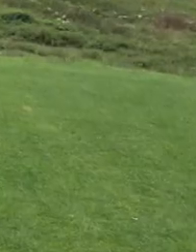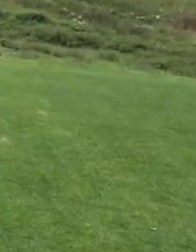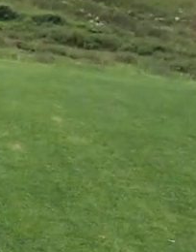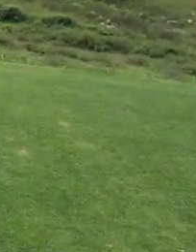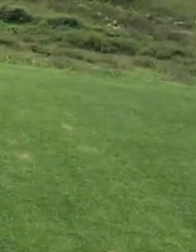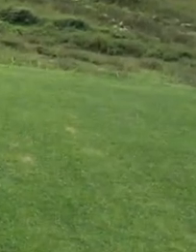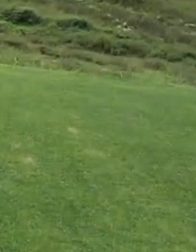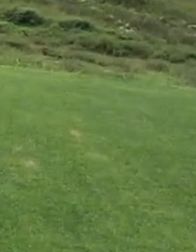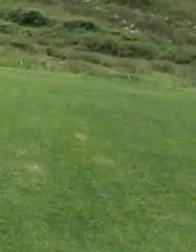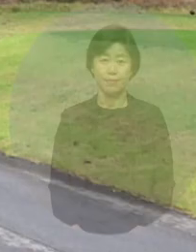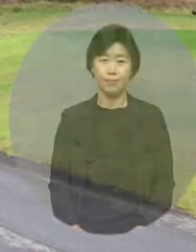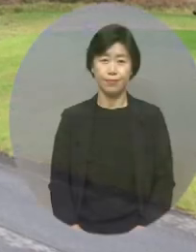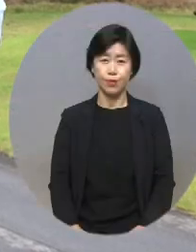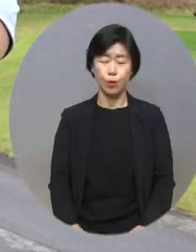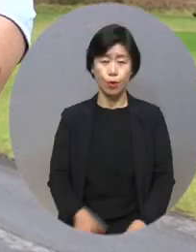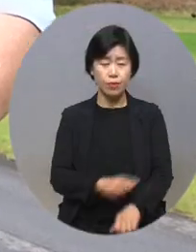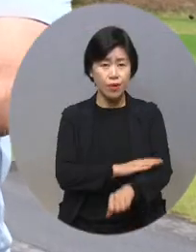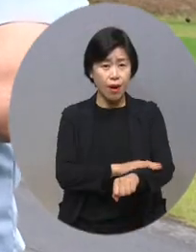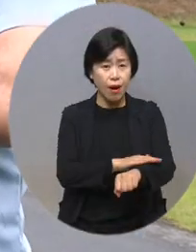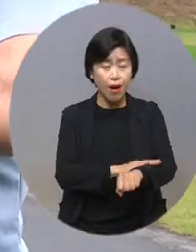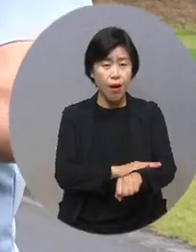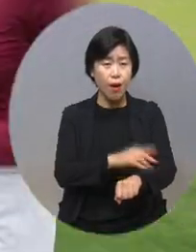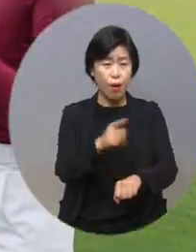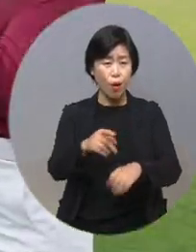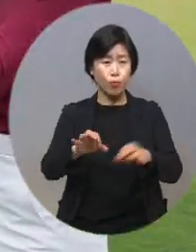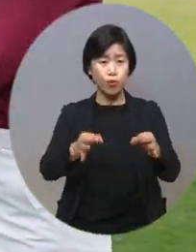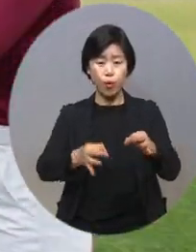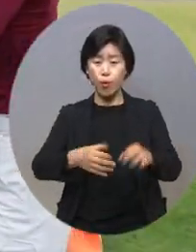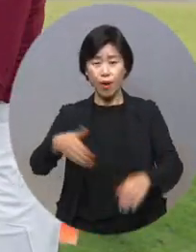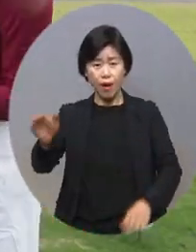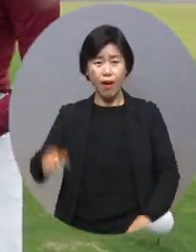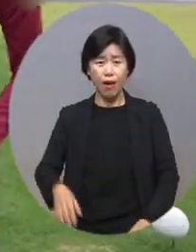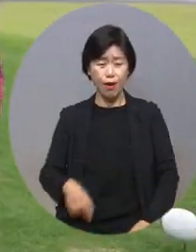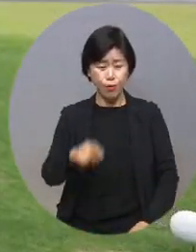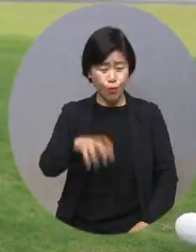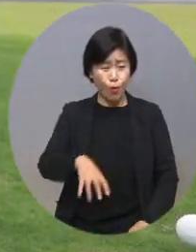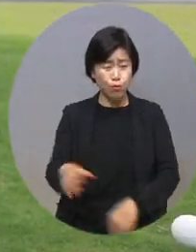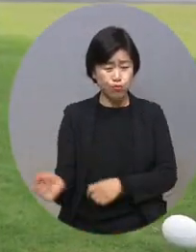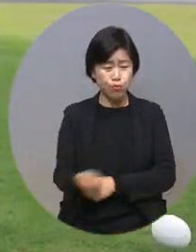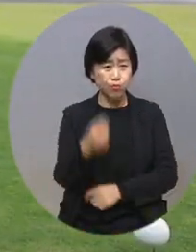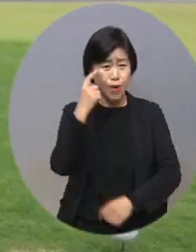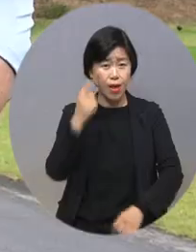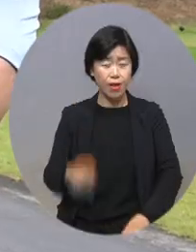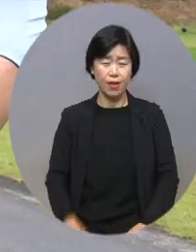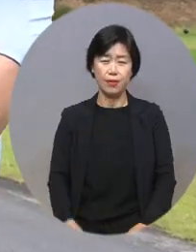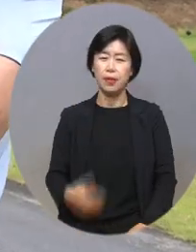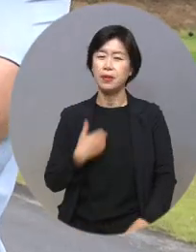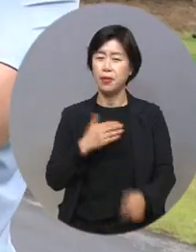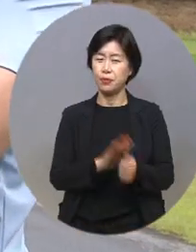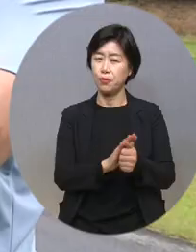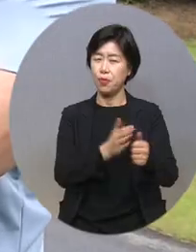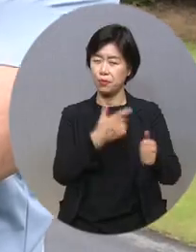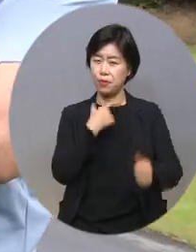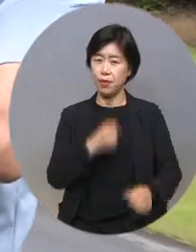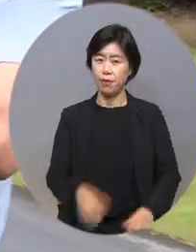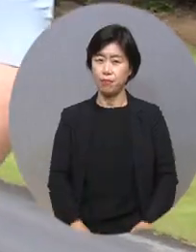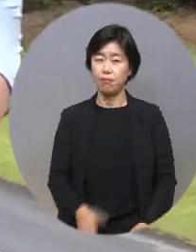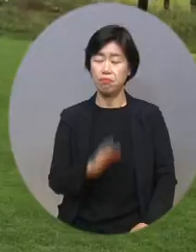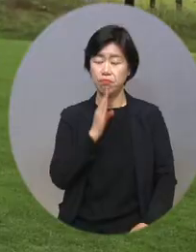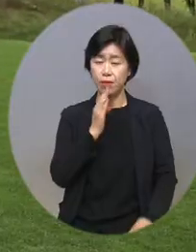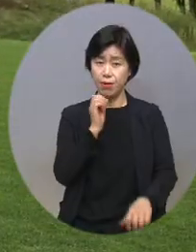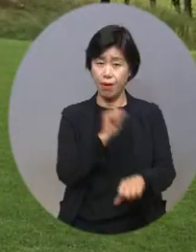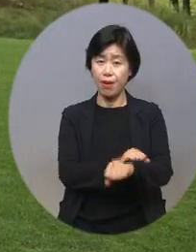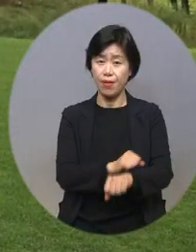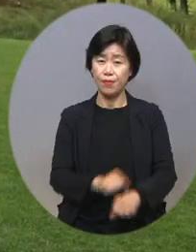굿샷. 잘친다. 감사합니다. 아, 이럴 거면 프로라지 왜 여기 와서 이러고 있는 거야. 오빠 유진이 프로 키우려고. 아 프로해도 될 것 같다. 와 혼자